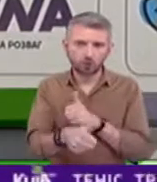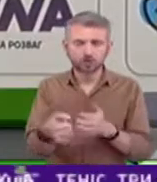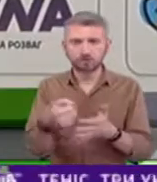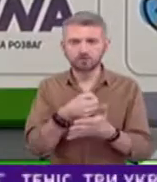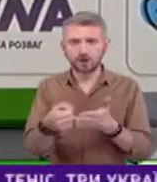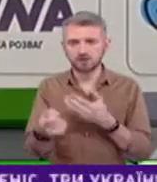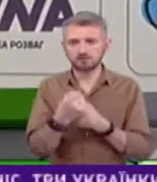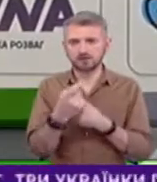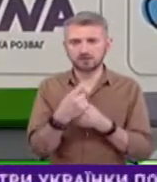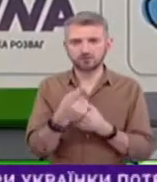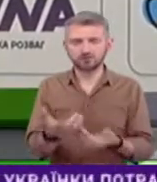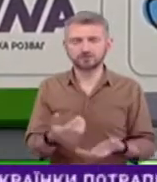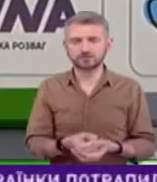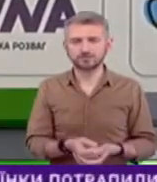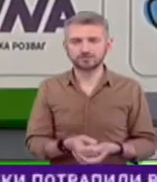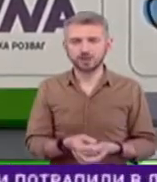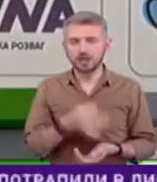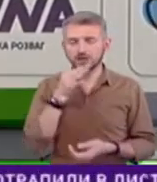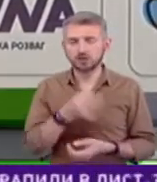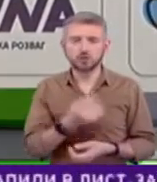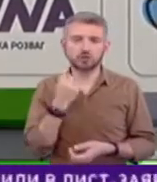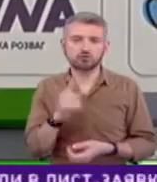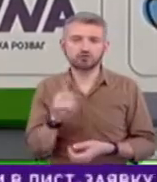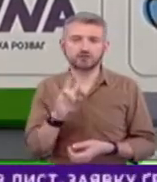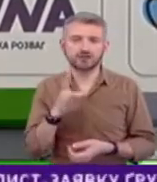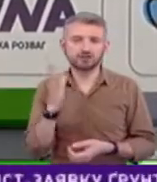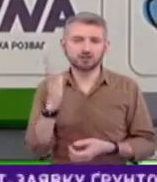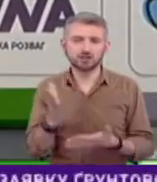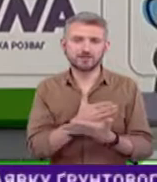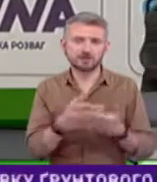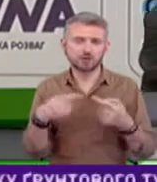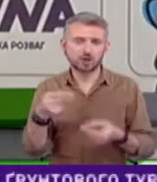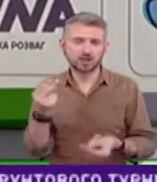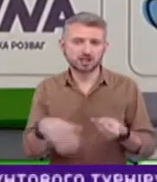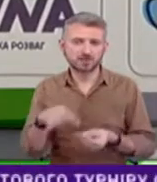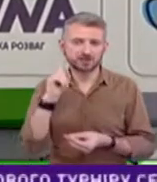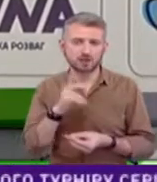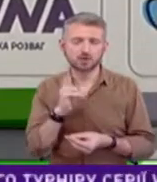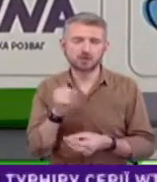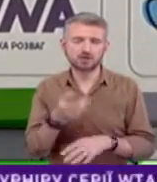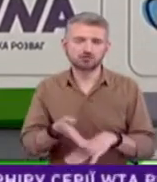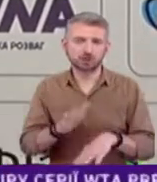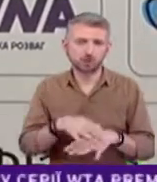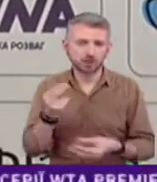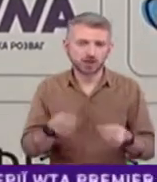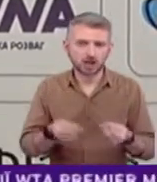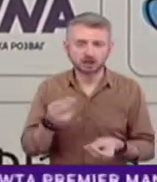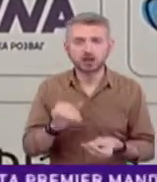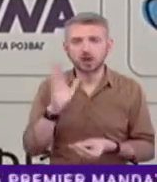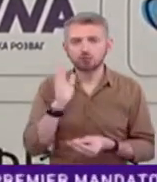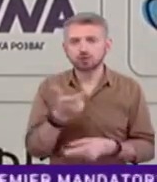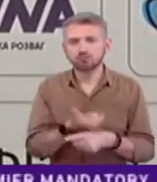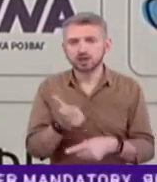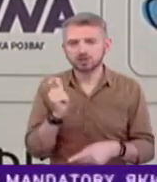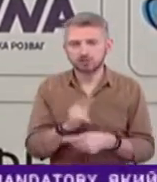поставленої задачі. Скажу одне, що в Миколаєві буде зовсім друга гра. Всі знають, як там тяжело грати. И будем